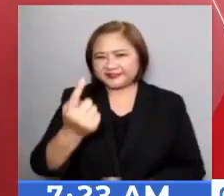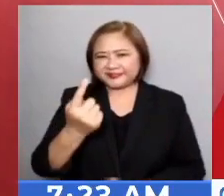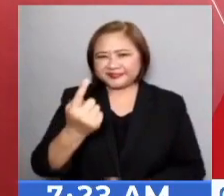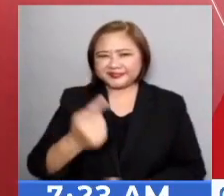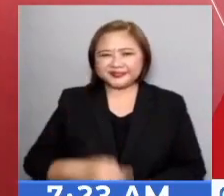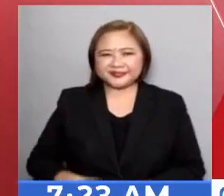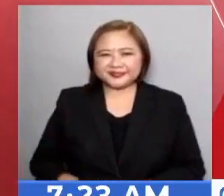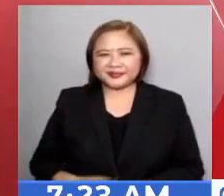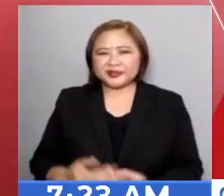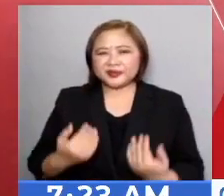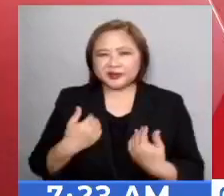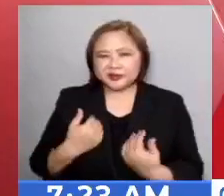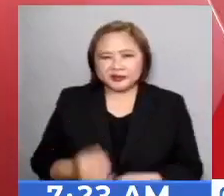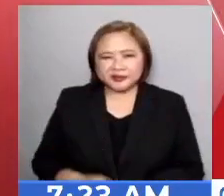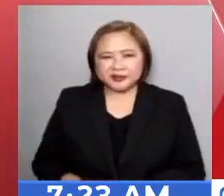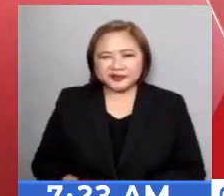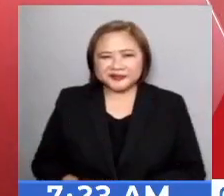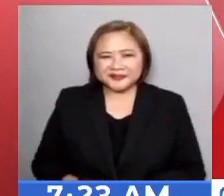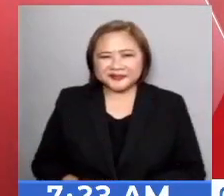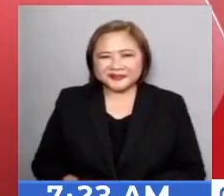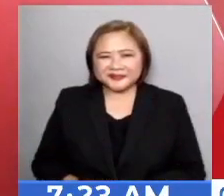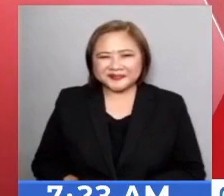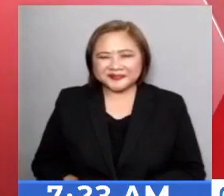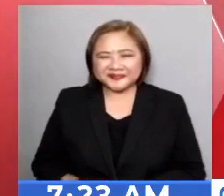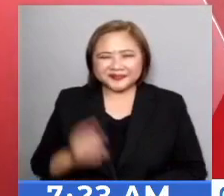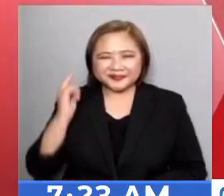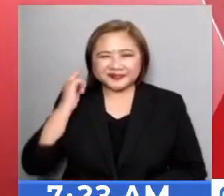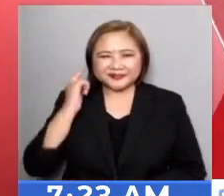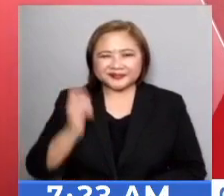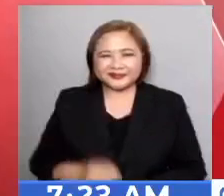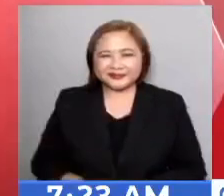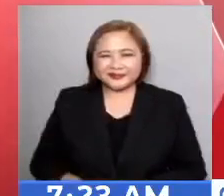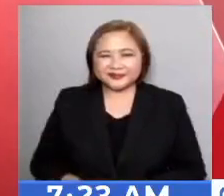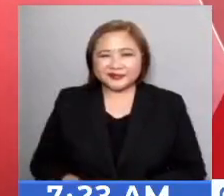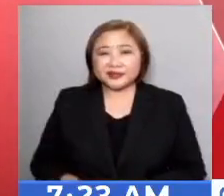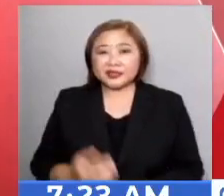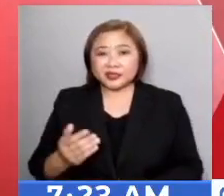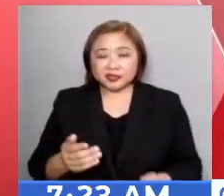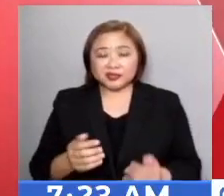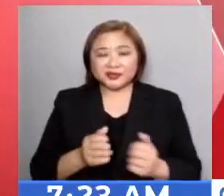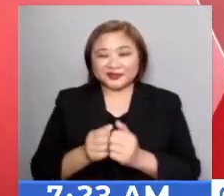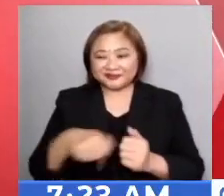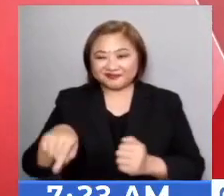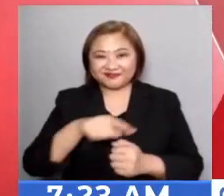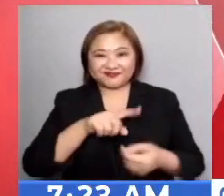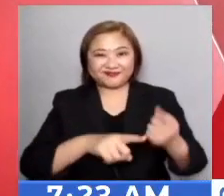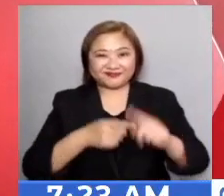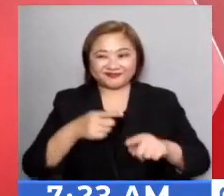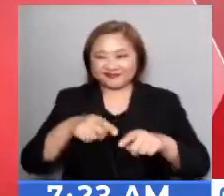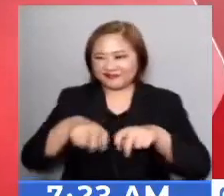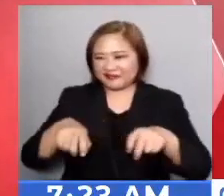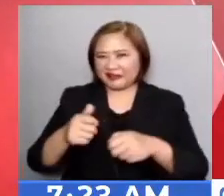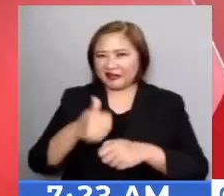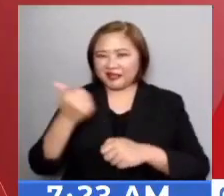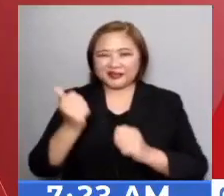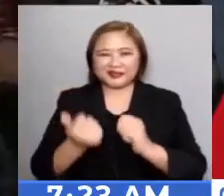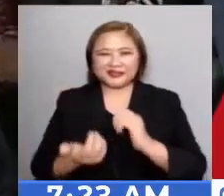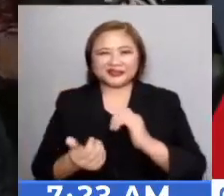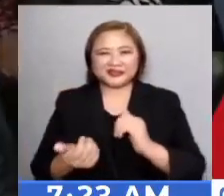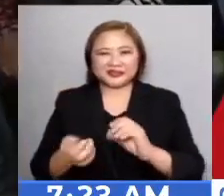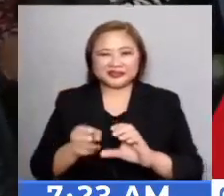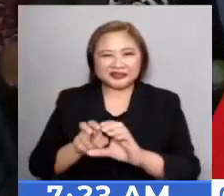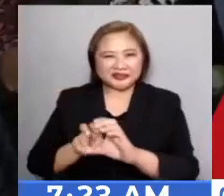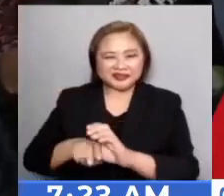po, kapasahero po. Okay, mukhang naging kaibigan nyo na rin po ata yung mga pasahero rito sa Taganyo. Nanood na lang po kami ng